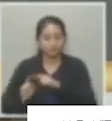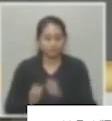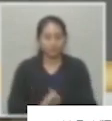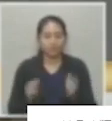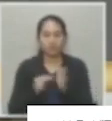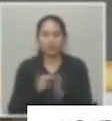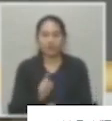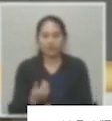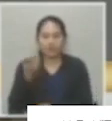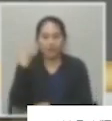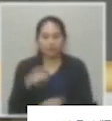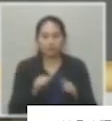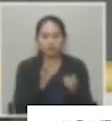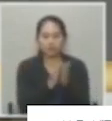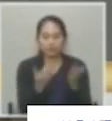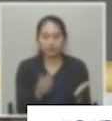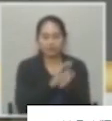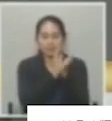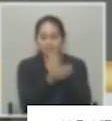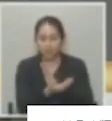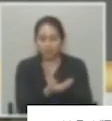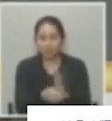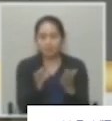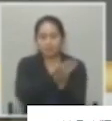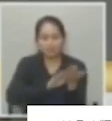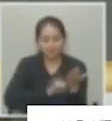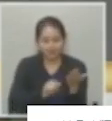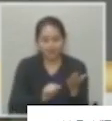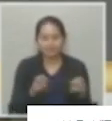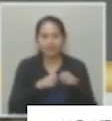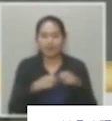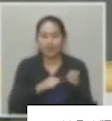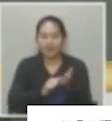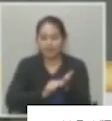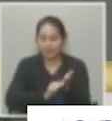ดความคิดเรื่องการปฏิรูปประเทศเพื่อตอบสนองปัญหาที่ผมว่าใน3อย่าง